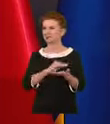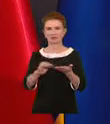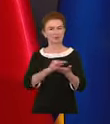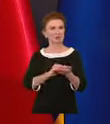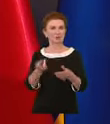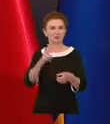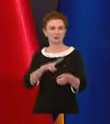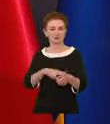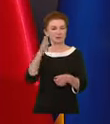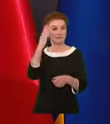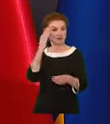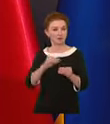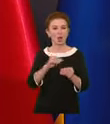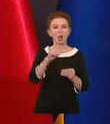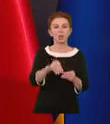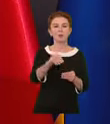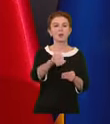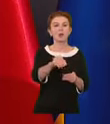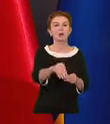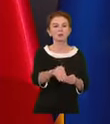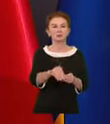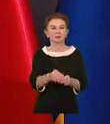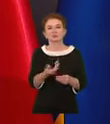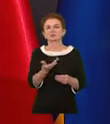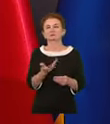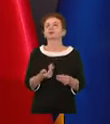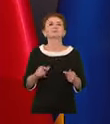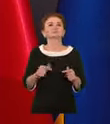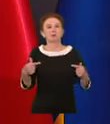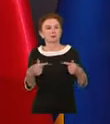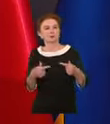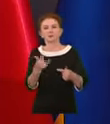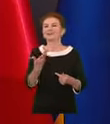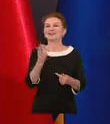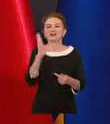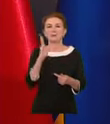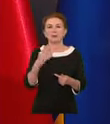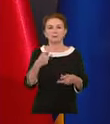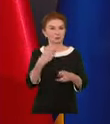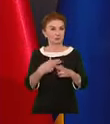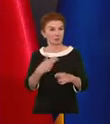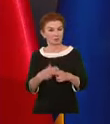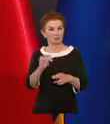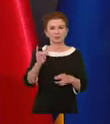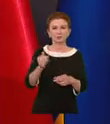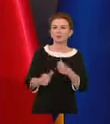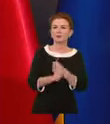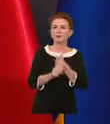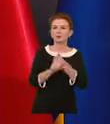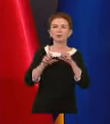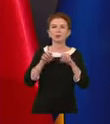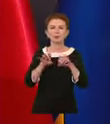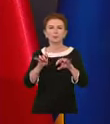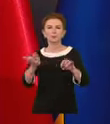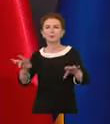drugiego zależy od tego, ile będzie zachorowań, jak on wpłynie na rozprzestrzenianie się wirusa,